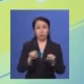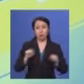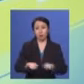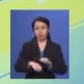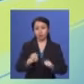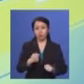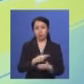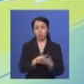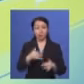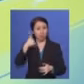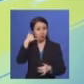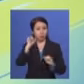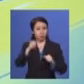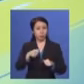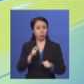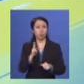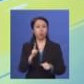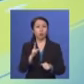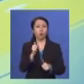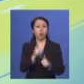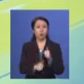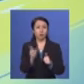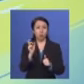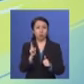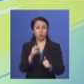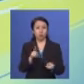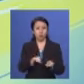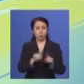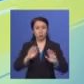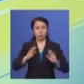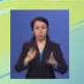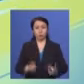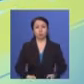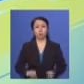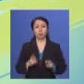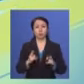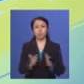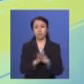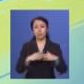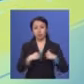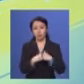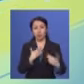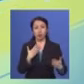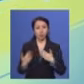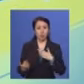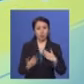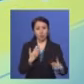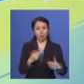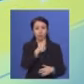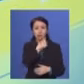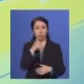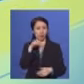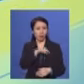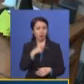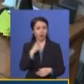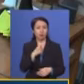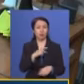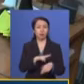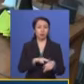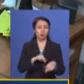Написать и позвонить сюда может каждый, кто оказался в подобной ситуации. Преступления в сфере бытовых отношений носят скрытый характер, говорят